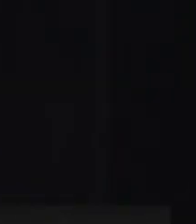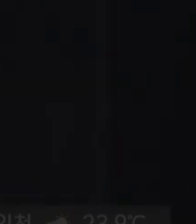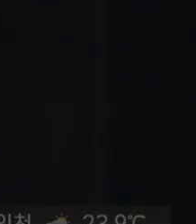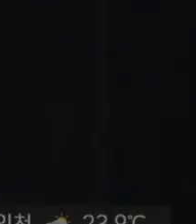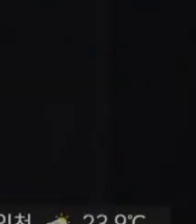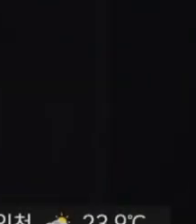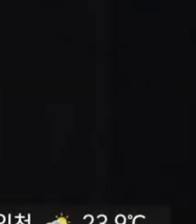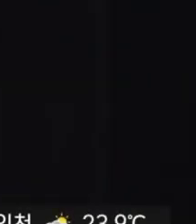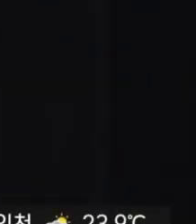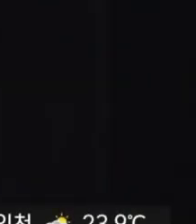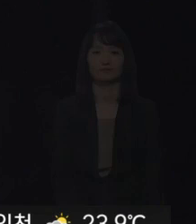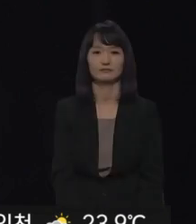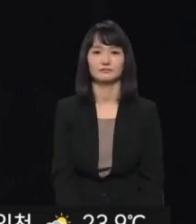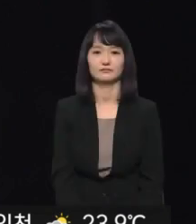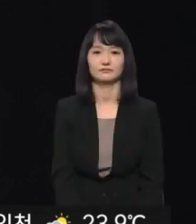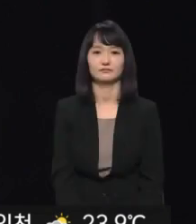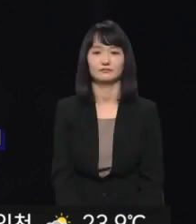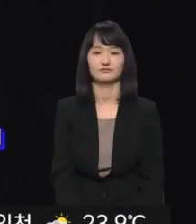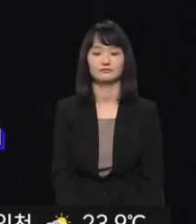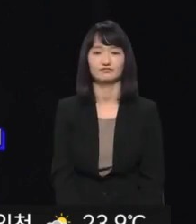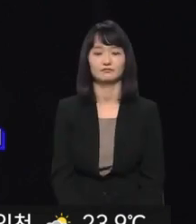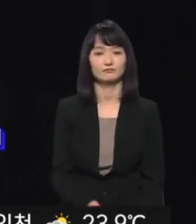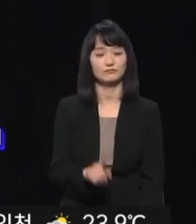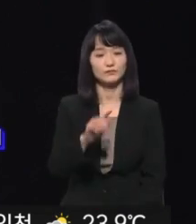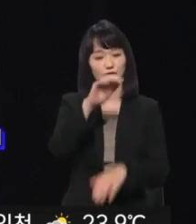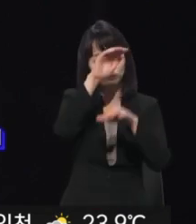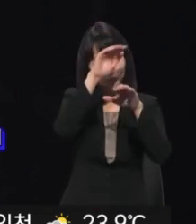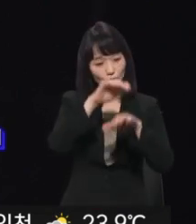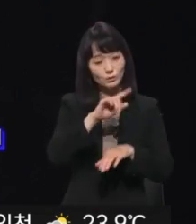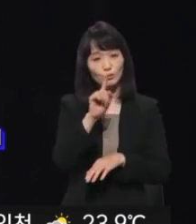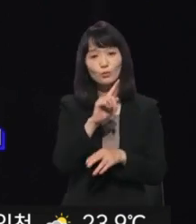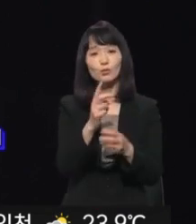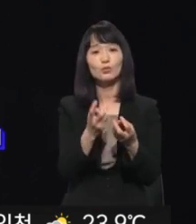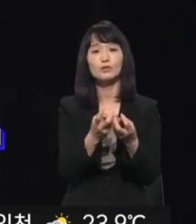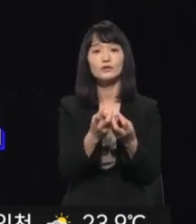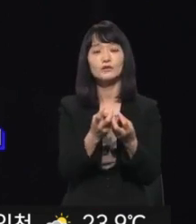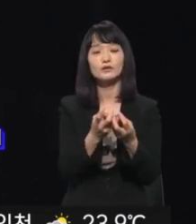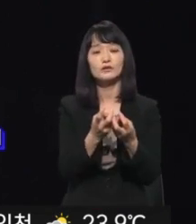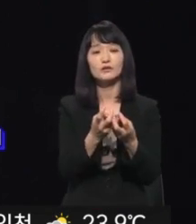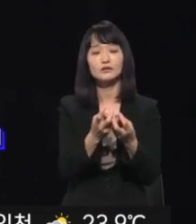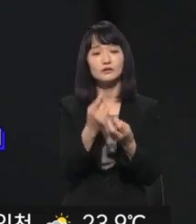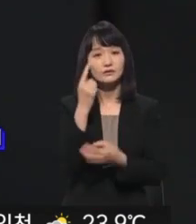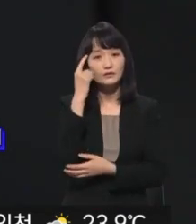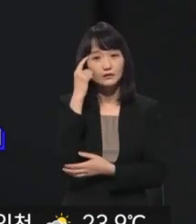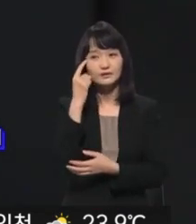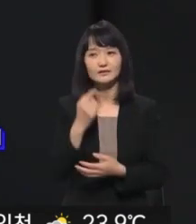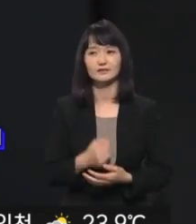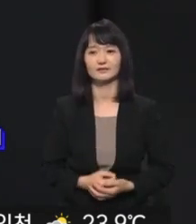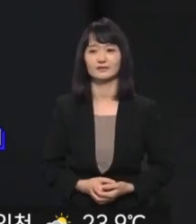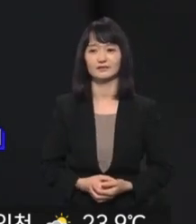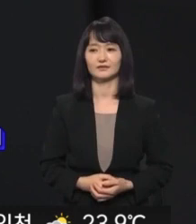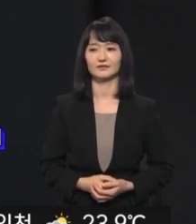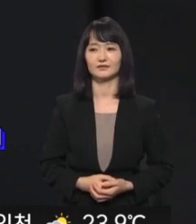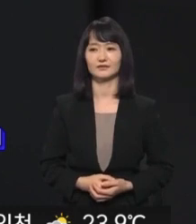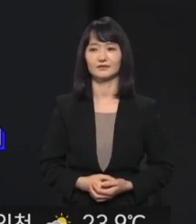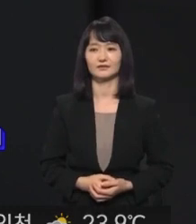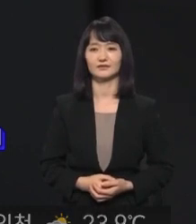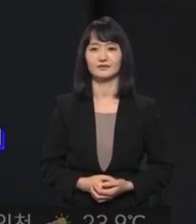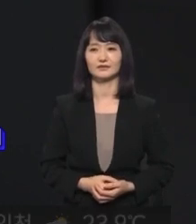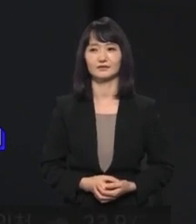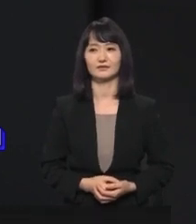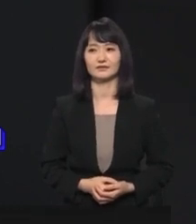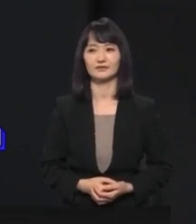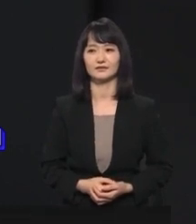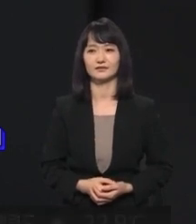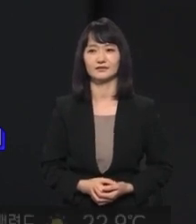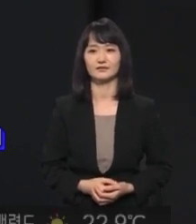이건 어떻게 해석해야 될까요 이건 양갱 없어서 보자 이건가 에 앉아 이제 손 안 되고 푼다 는 얘기가 안 됩니다 나는 안하지만